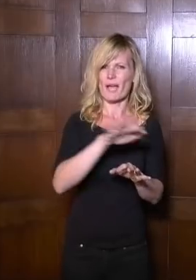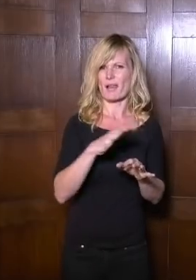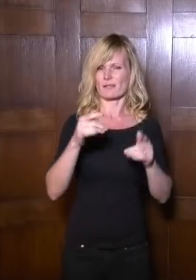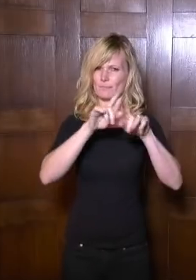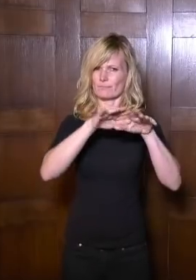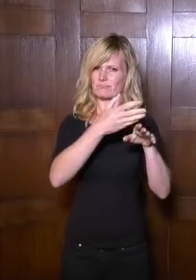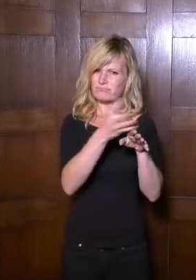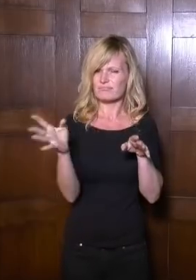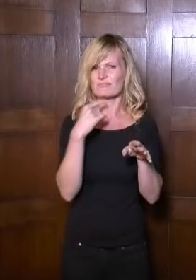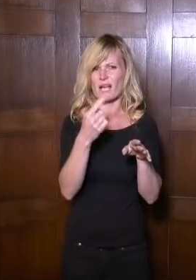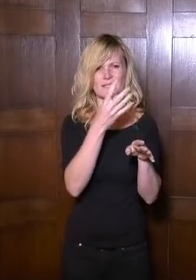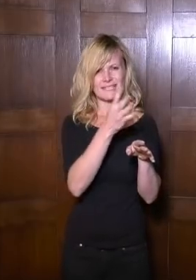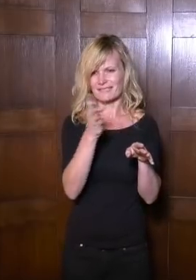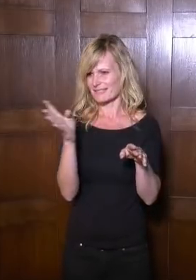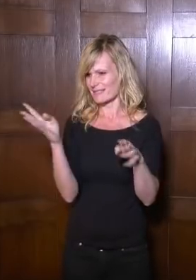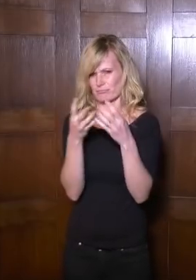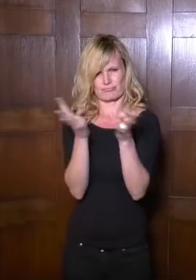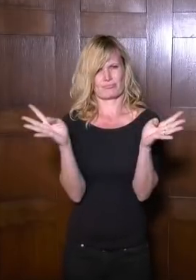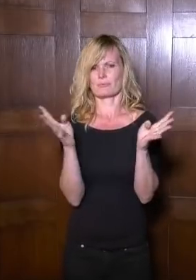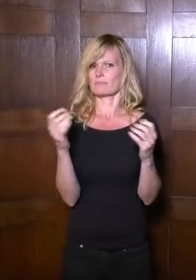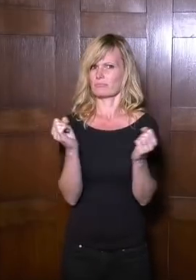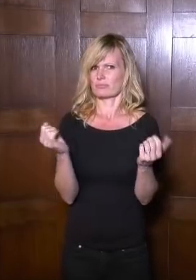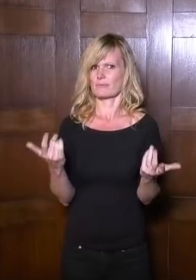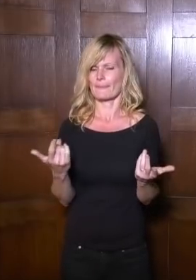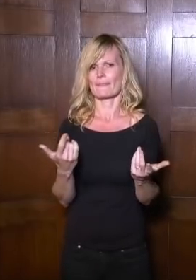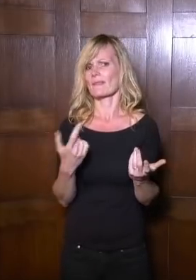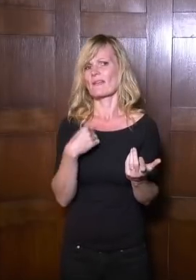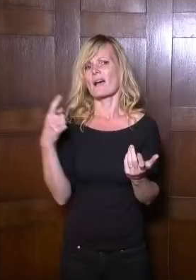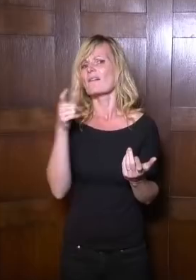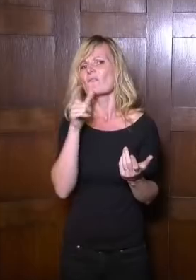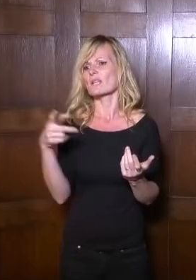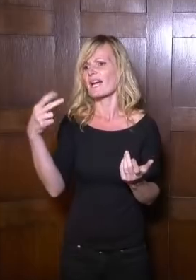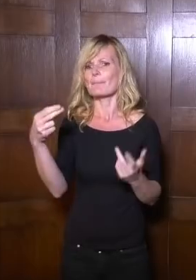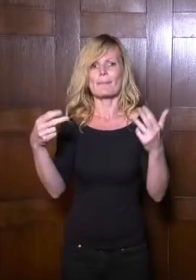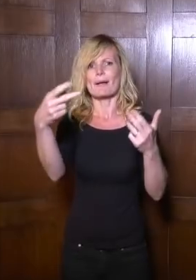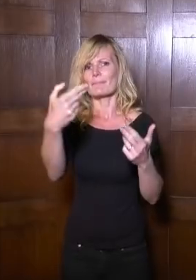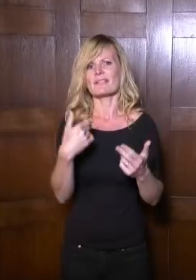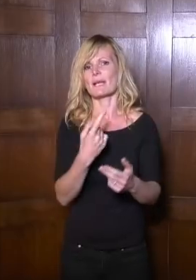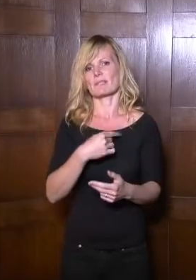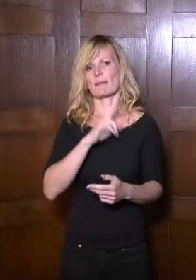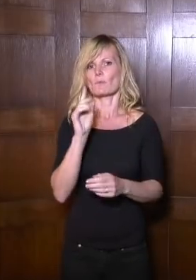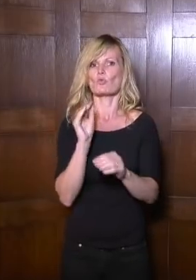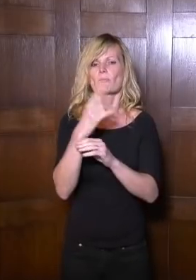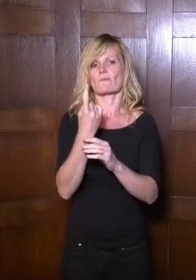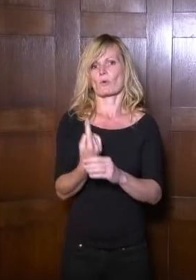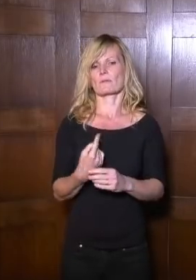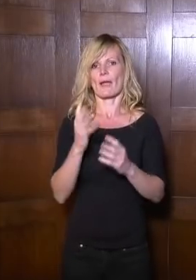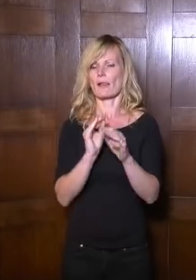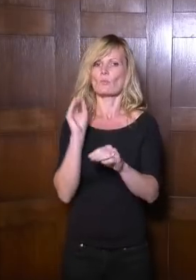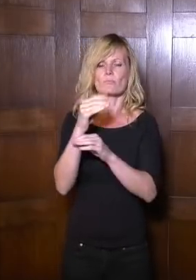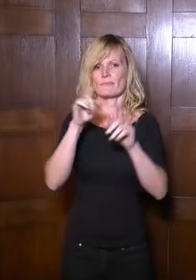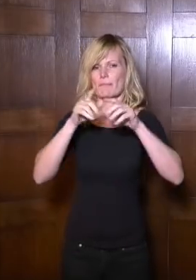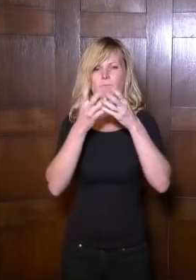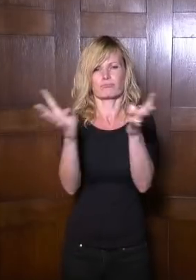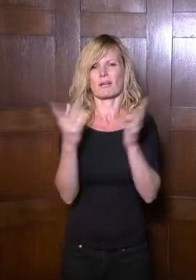alles ausgesprochen wurde, aber wir haben uns diesbezüglich, ich wollte niemandem das Wort abschneiden, auch ein bisschen überfordert, aber es war, meine ich,